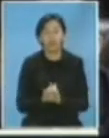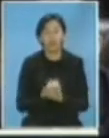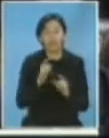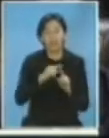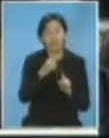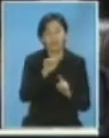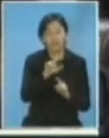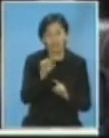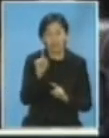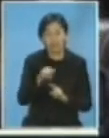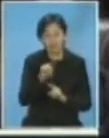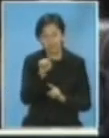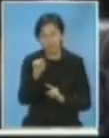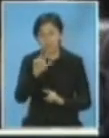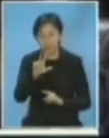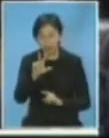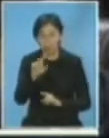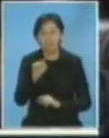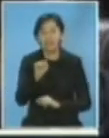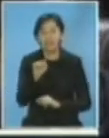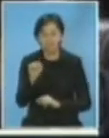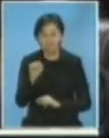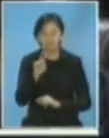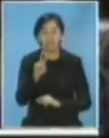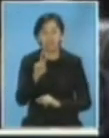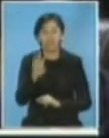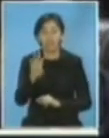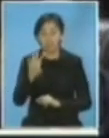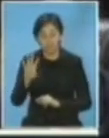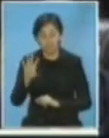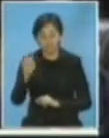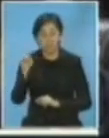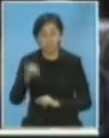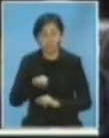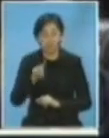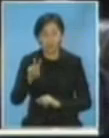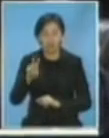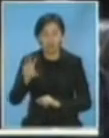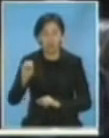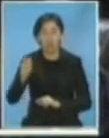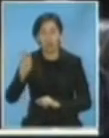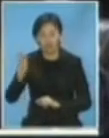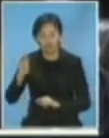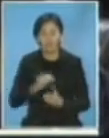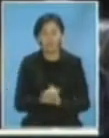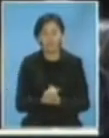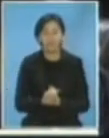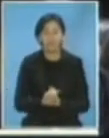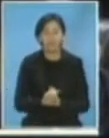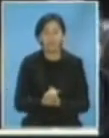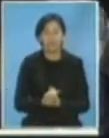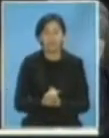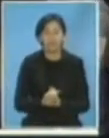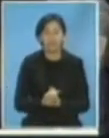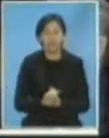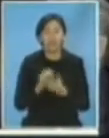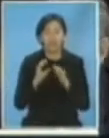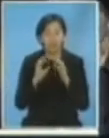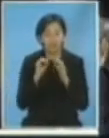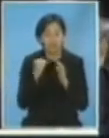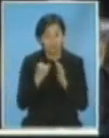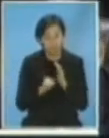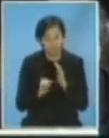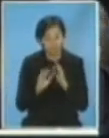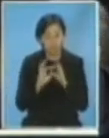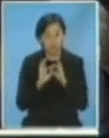ำที่ผิดข้อบังคับการประชุมรัฐสภาและเป็นการตัดสิทธิ์ของผู้ขอแปรยติถือว่าใช้อำนาจในทางมิช